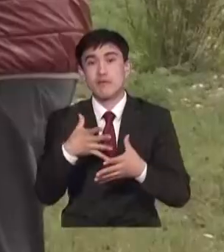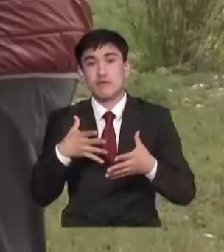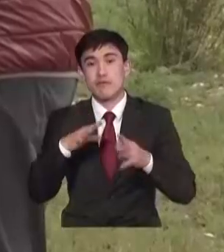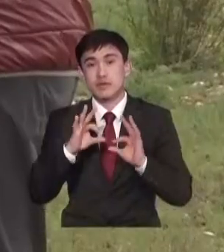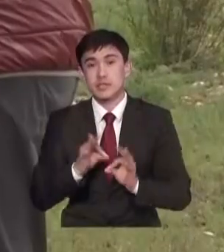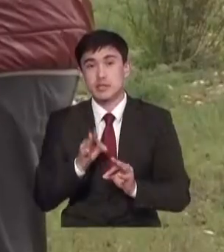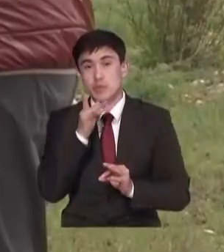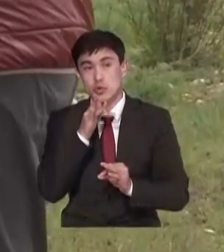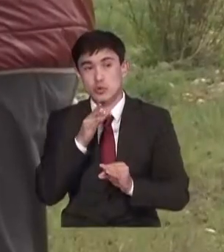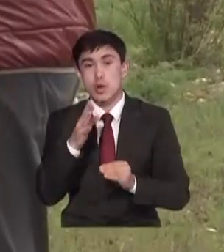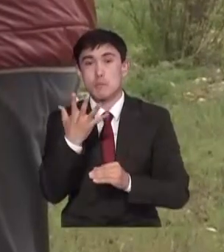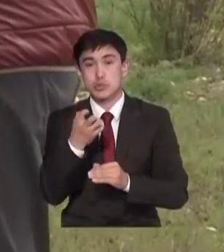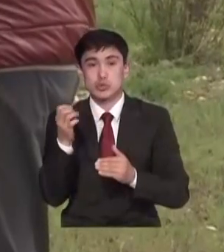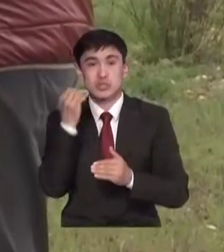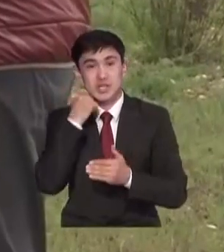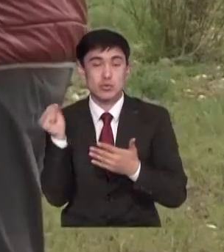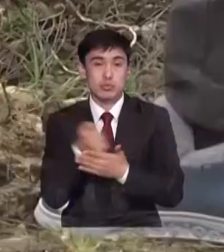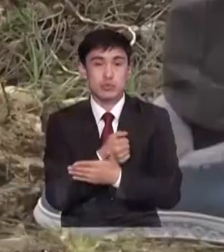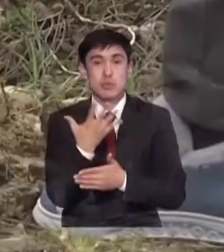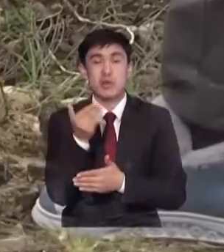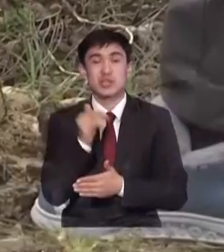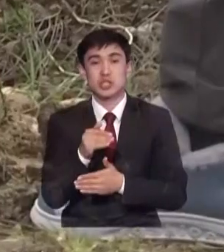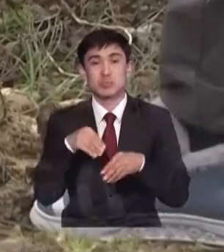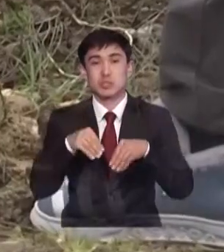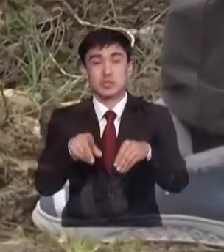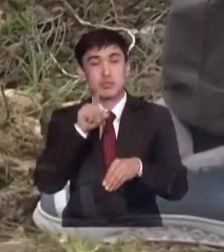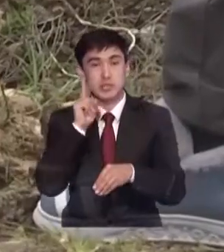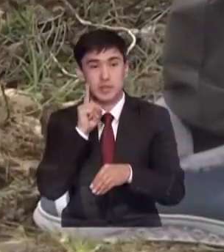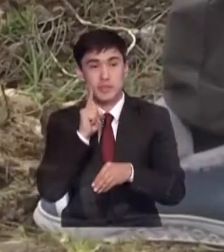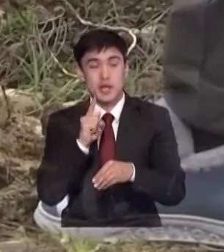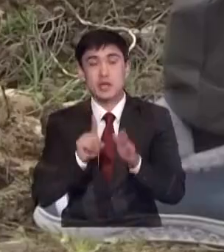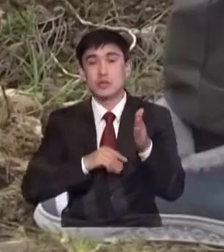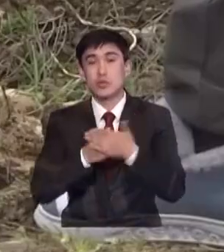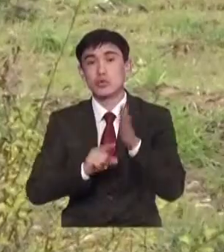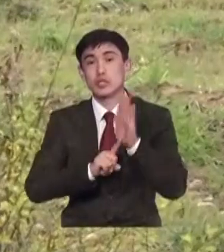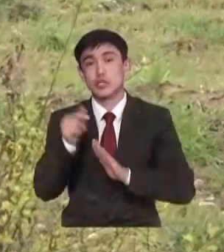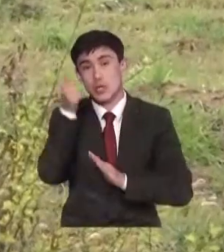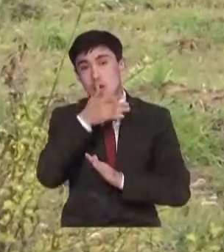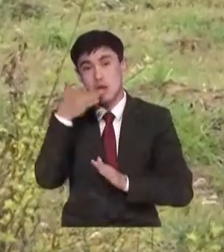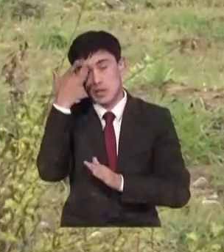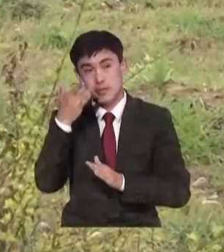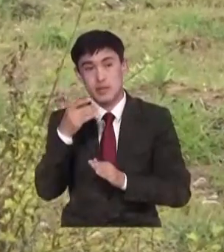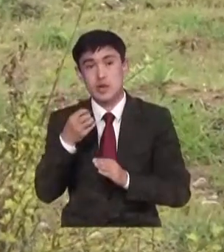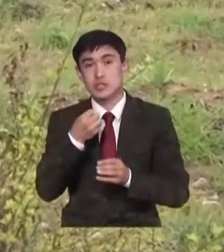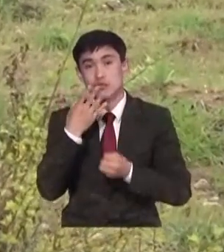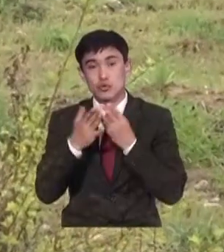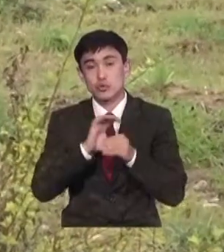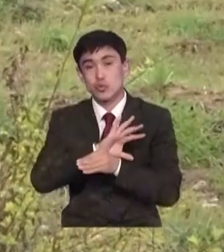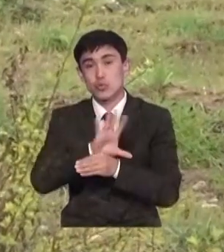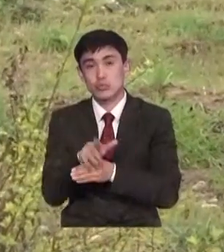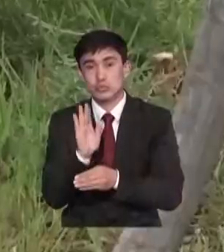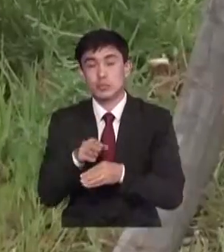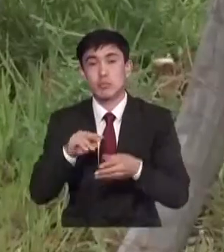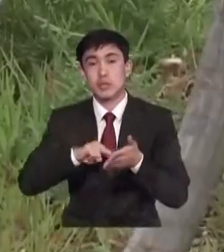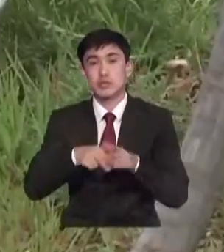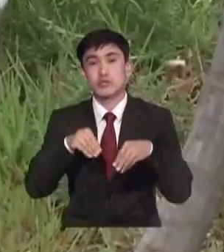снести 500 старых и посадить еще 5000 молодых деревьев. Кроме того, до начала лета областной центр украсят цветочные клумбы. Планируется